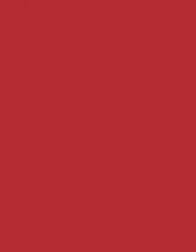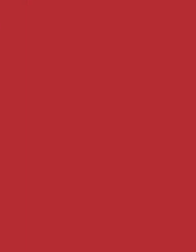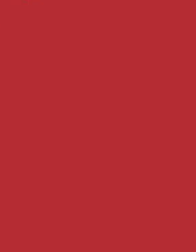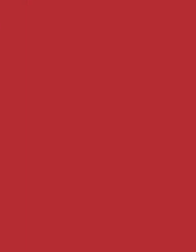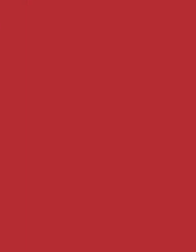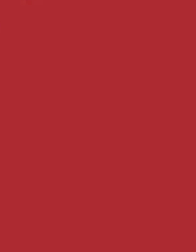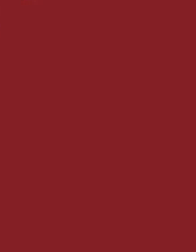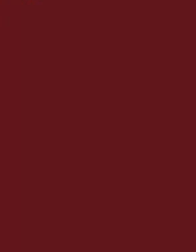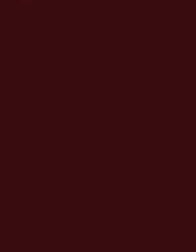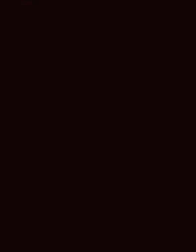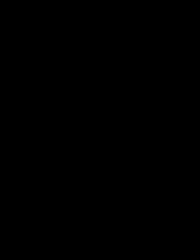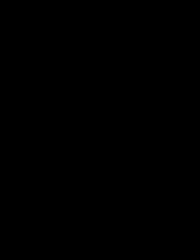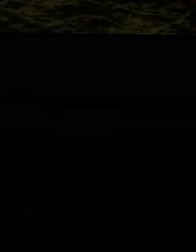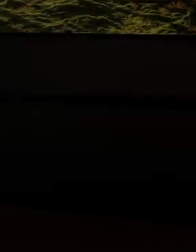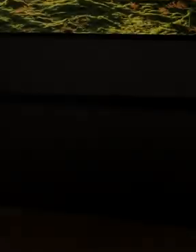Dziękujemy.